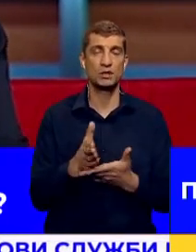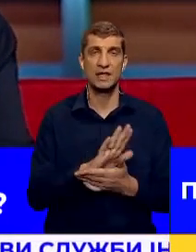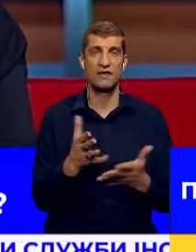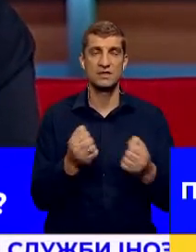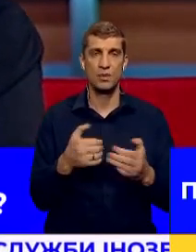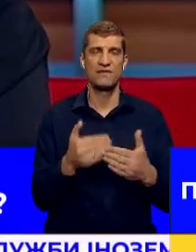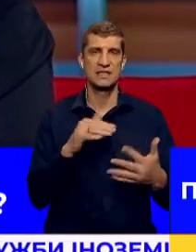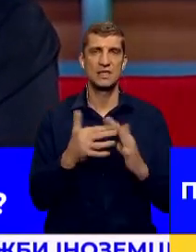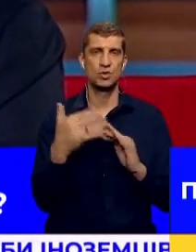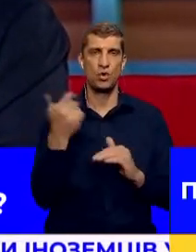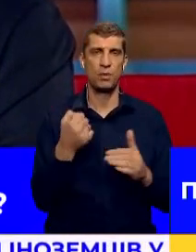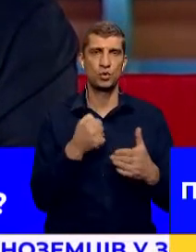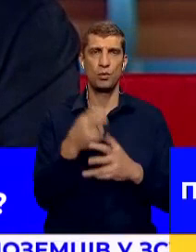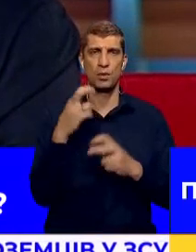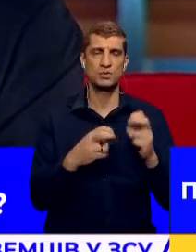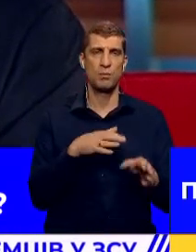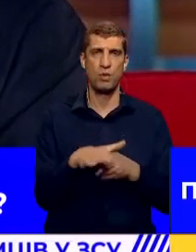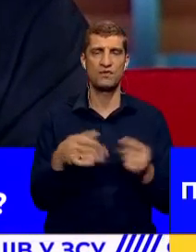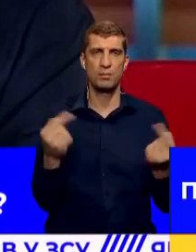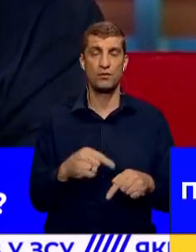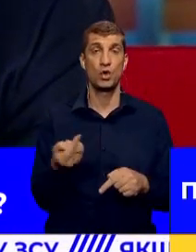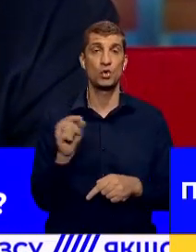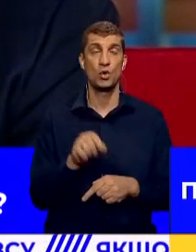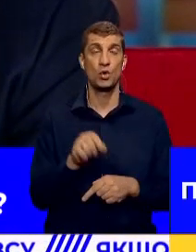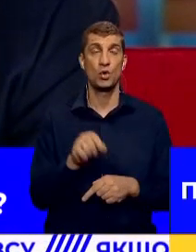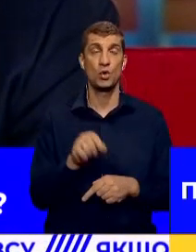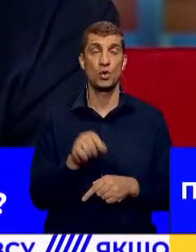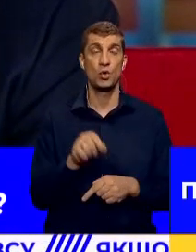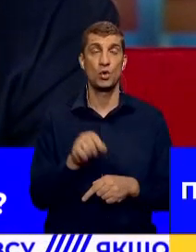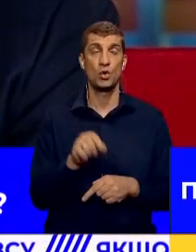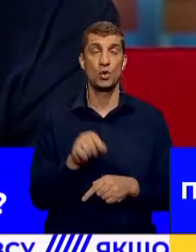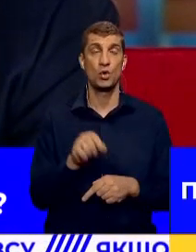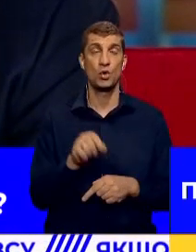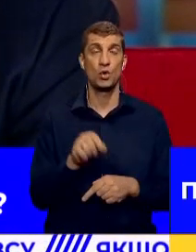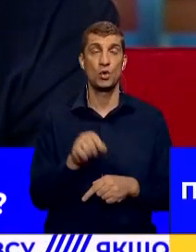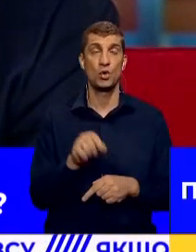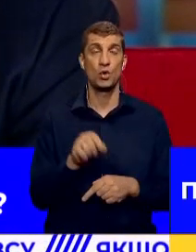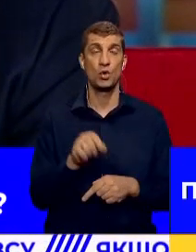господарства до промисловості, повний провал. Тому коли вони імітують,